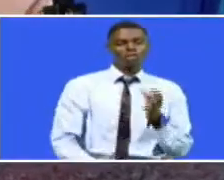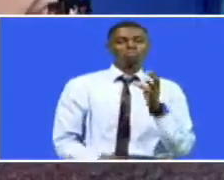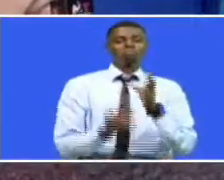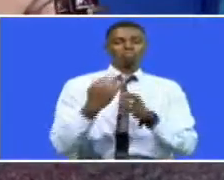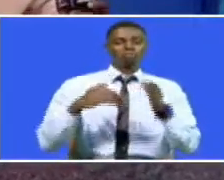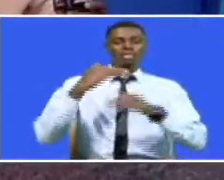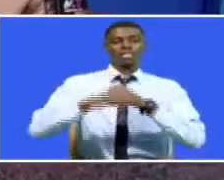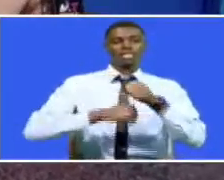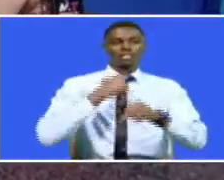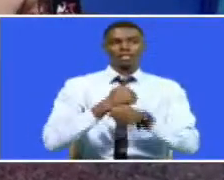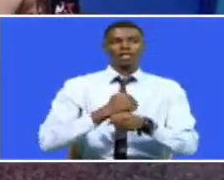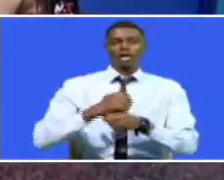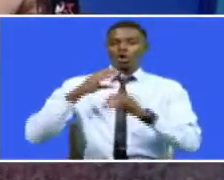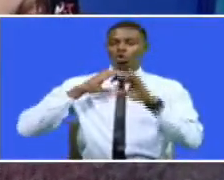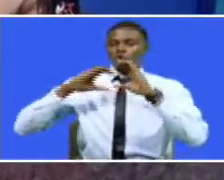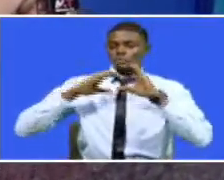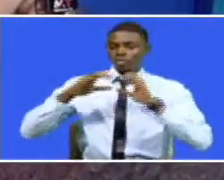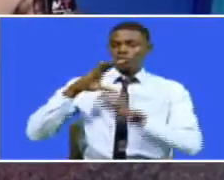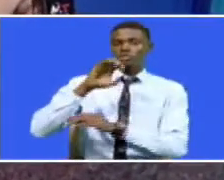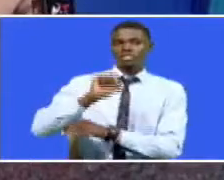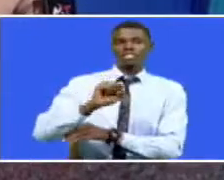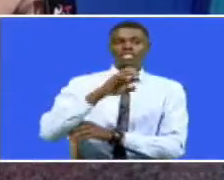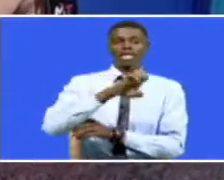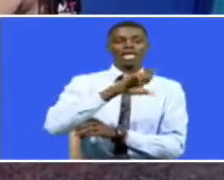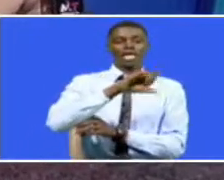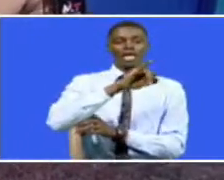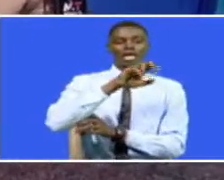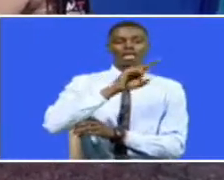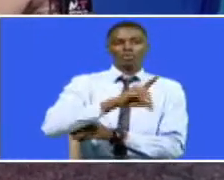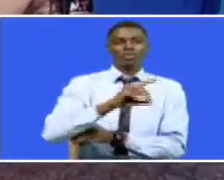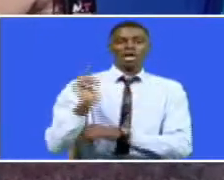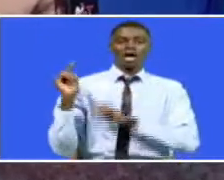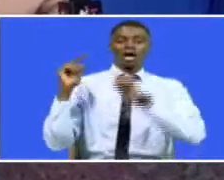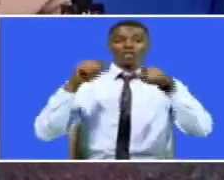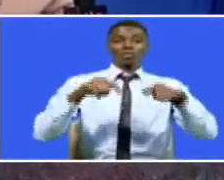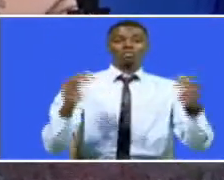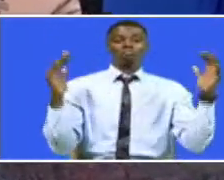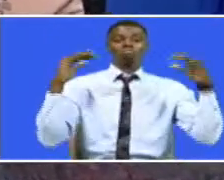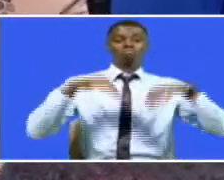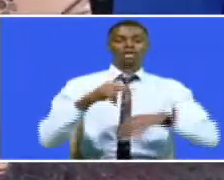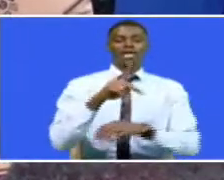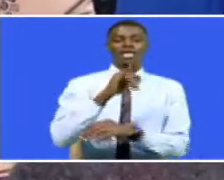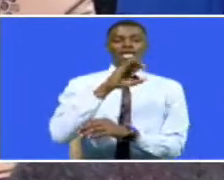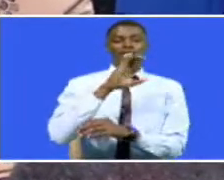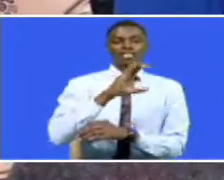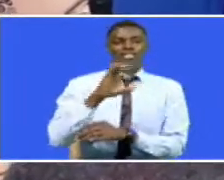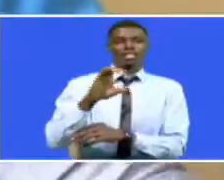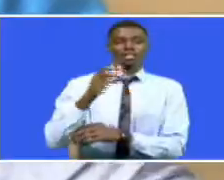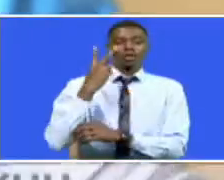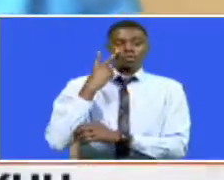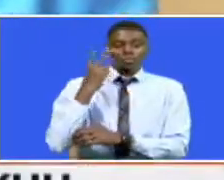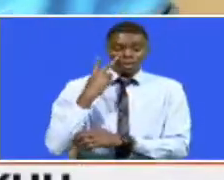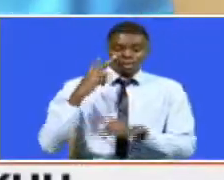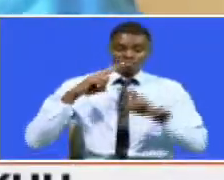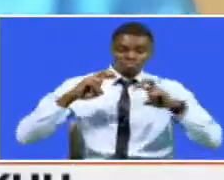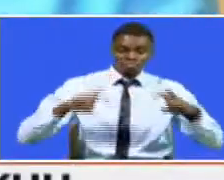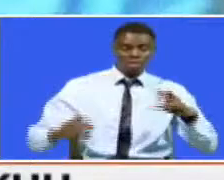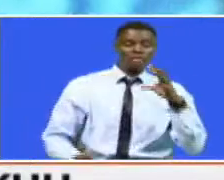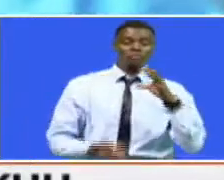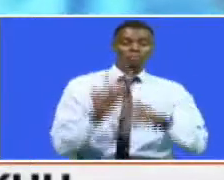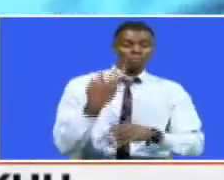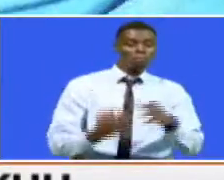Nyayo, waziri wa mawasiliano nchini Eliudowalo alifika katika ukumbi wa KICC kukagua baadhi ya